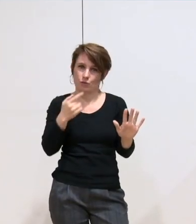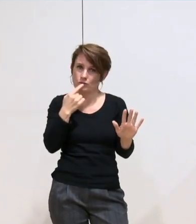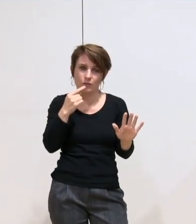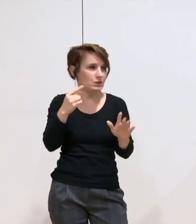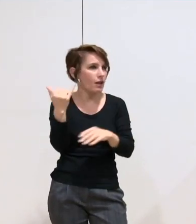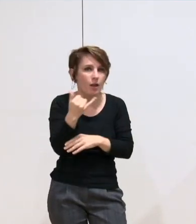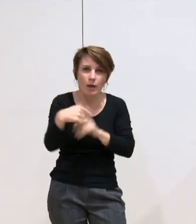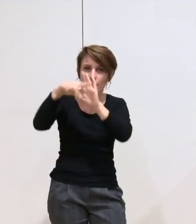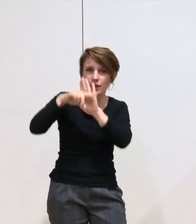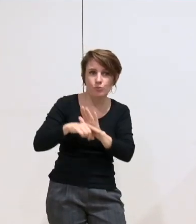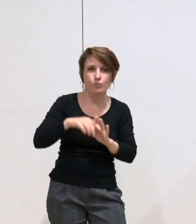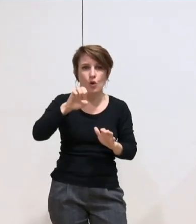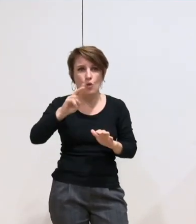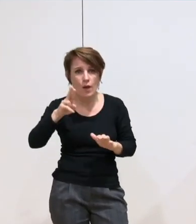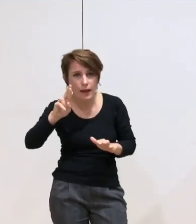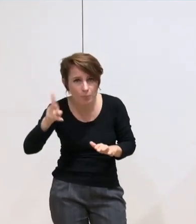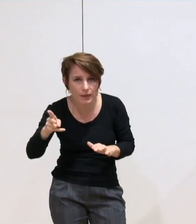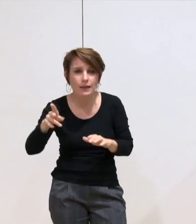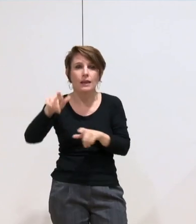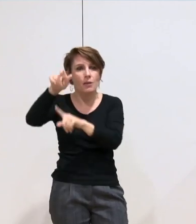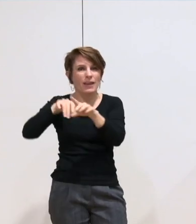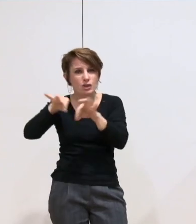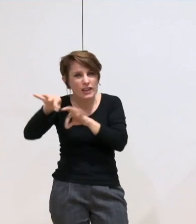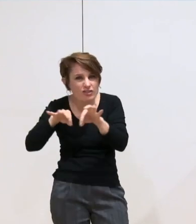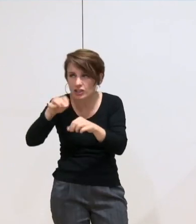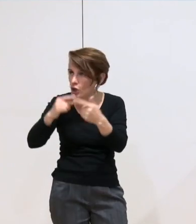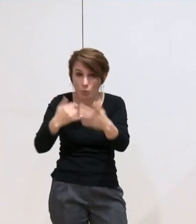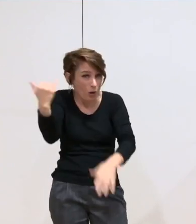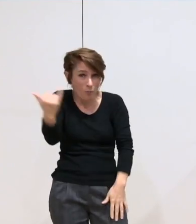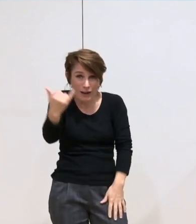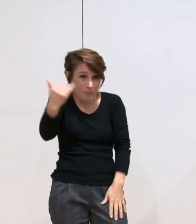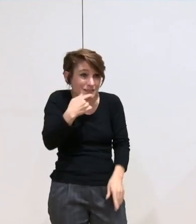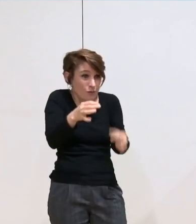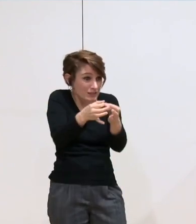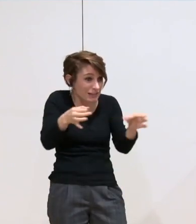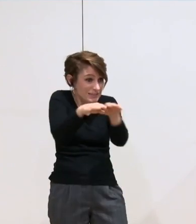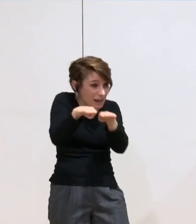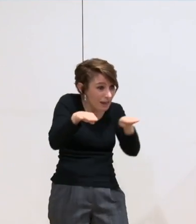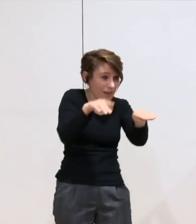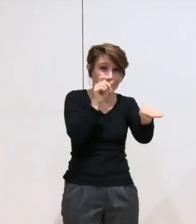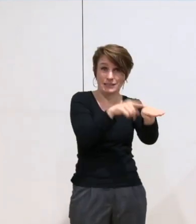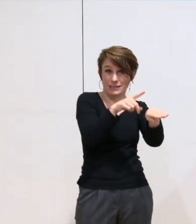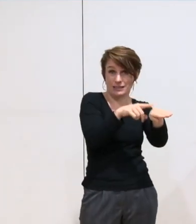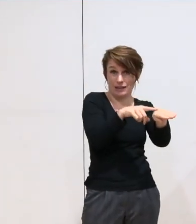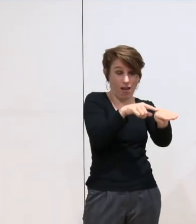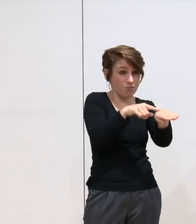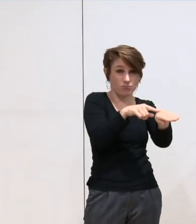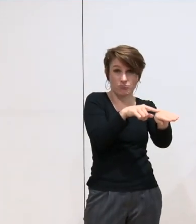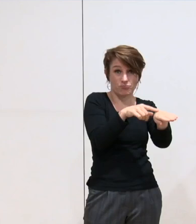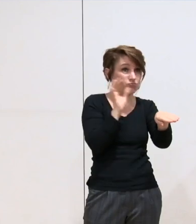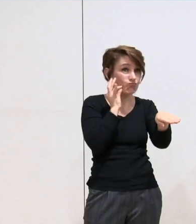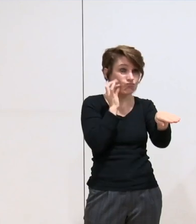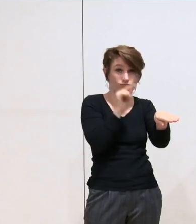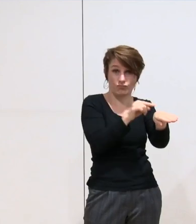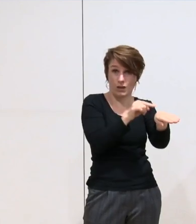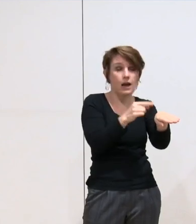SIAP, un régisseur, etc. Donc, c'était une salle annexe qui ne nécessitait pas de passer par la grille tarifaire que nous avons adoptée,